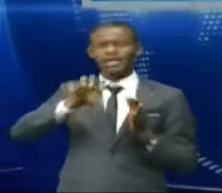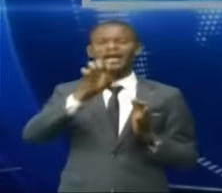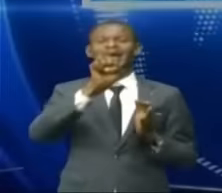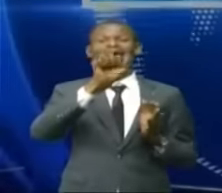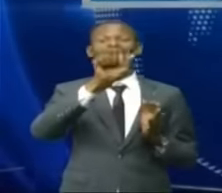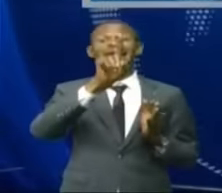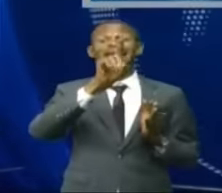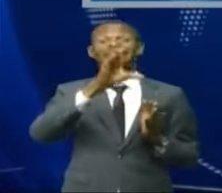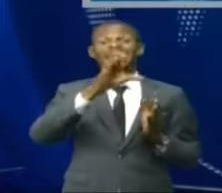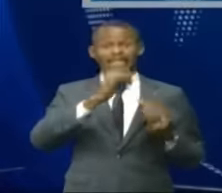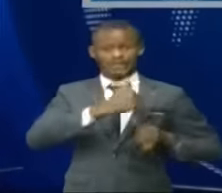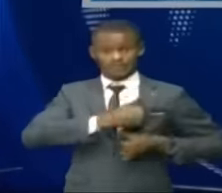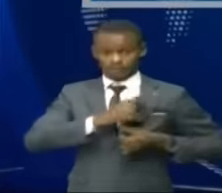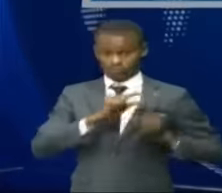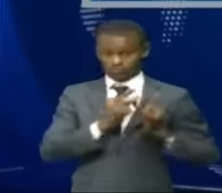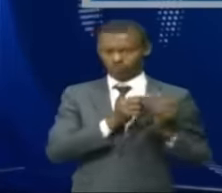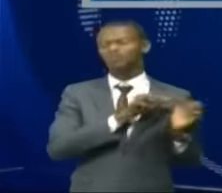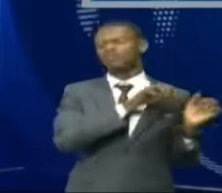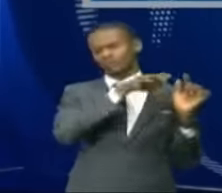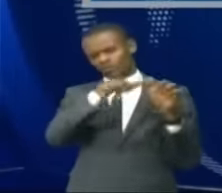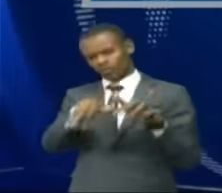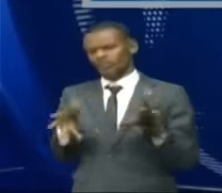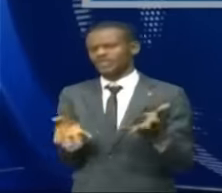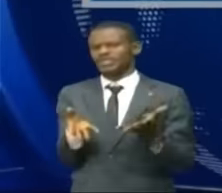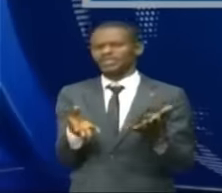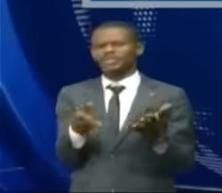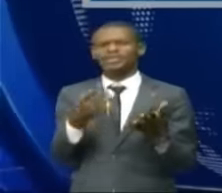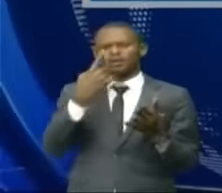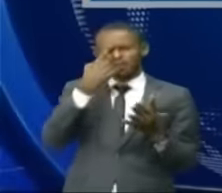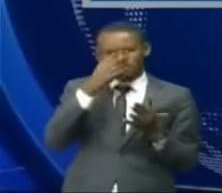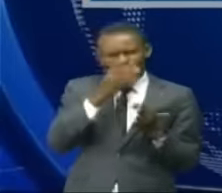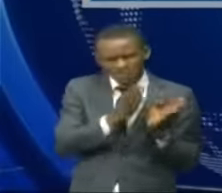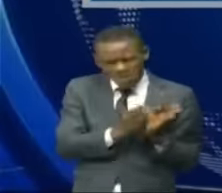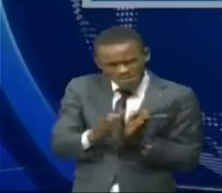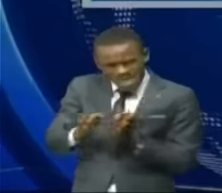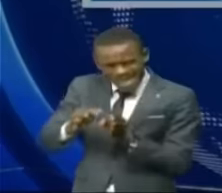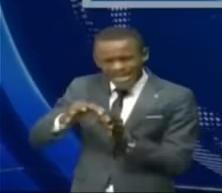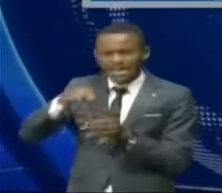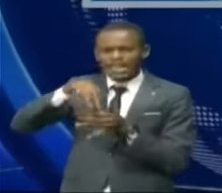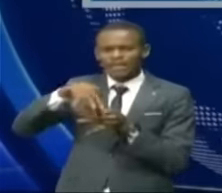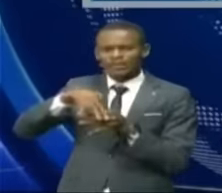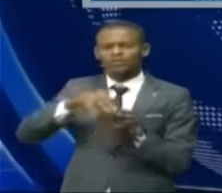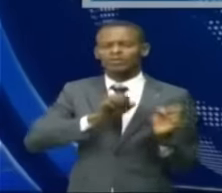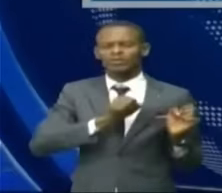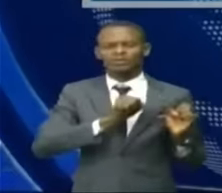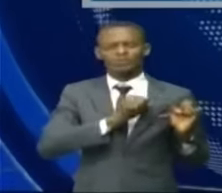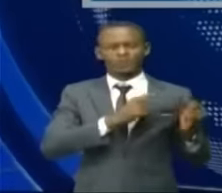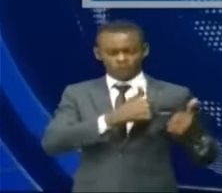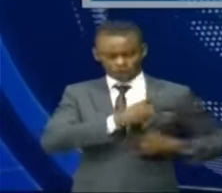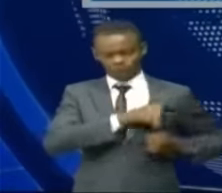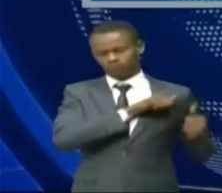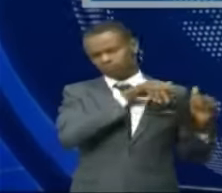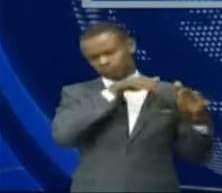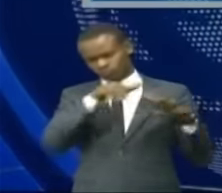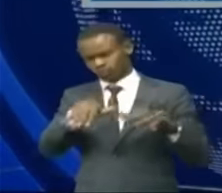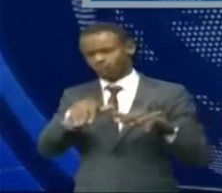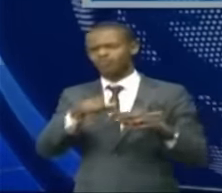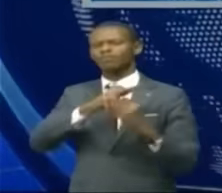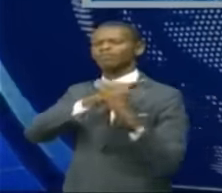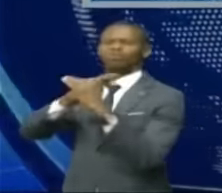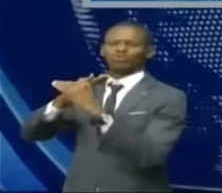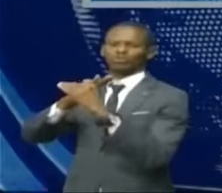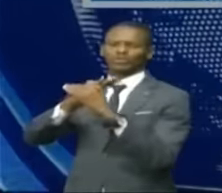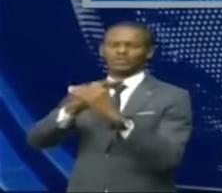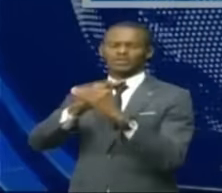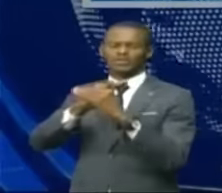décembre prochain. C'est la principale annonce des officiers supérieurs des forces armées de la République démocratique du Congo à l'issue de la rencontre qui a mis autour d'une